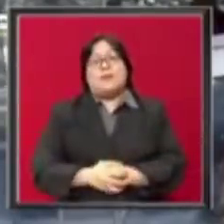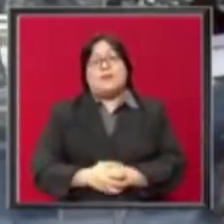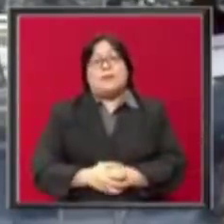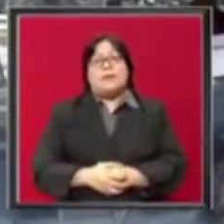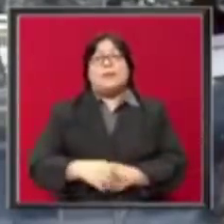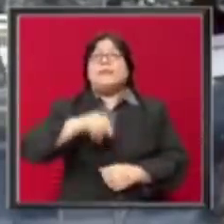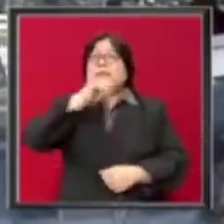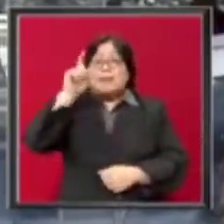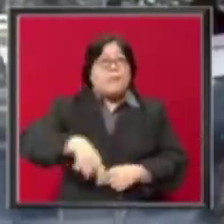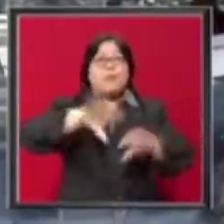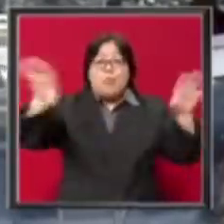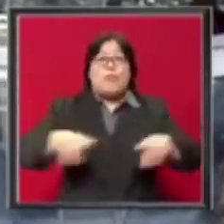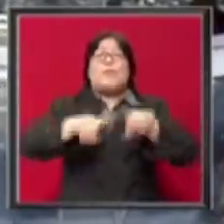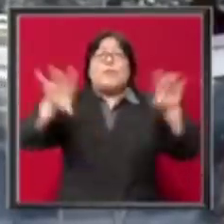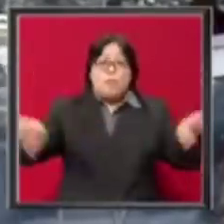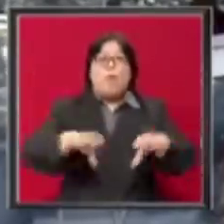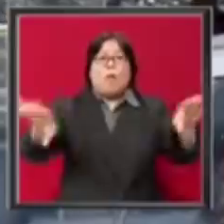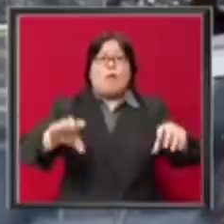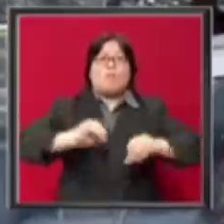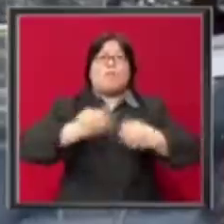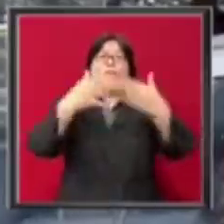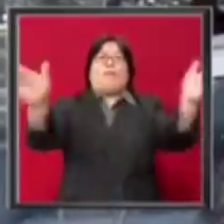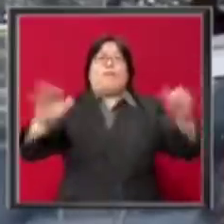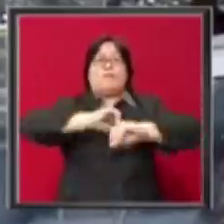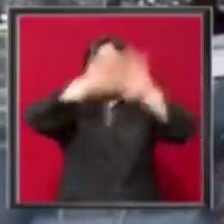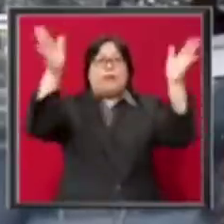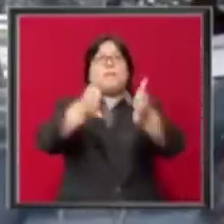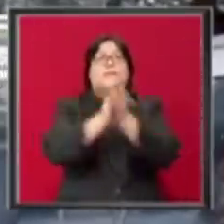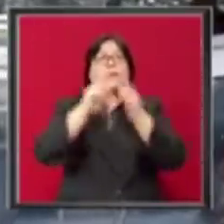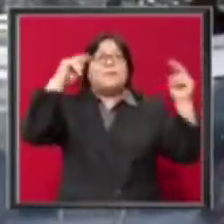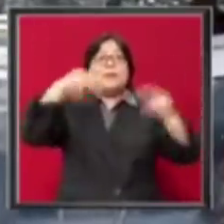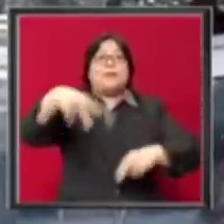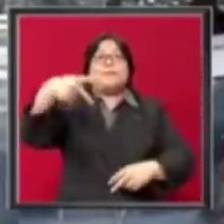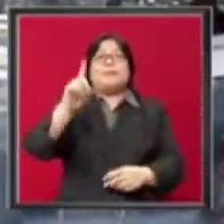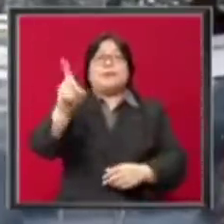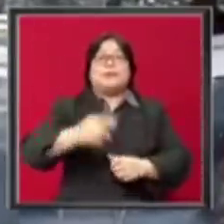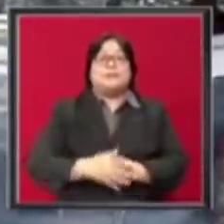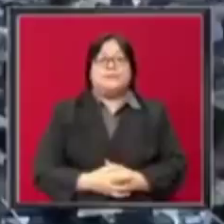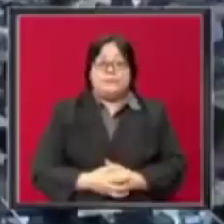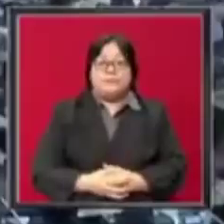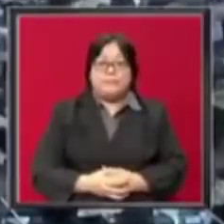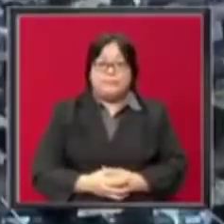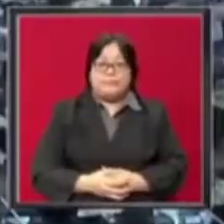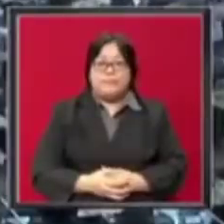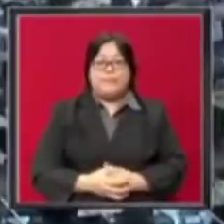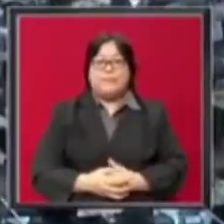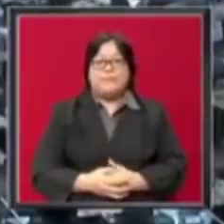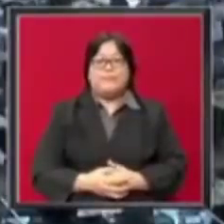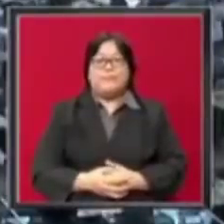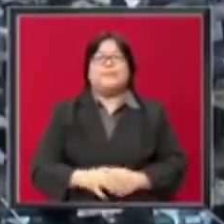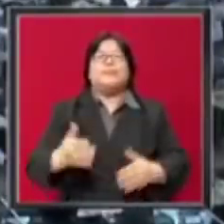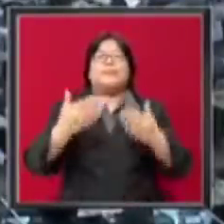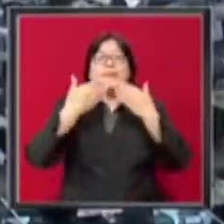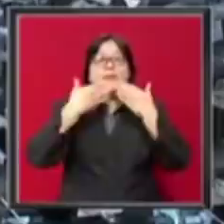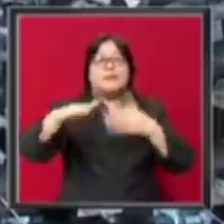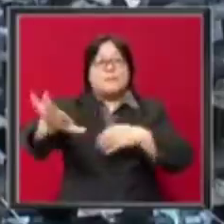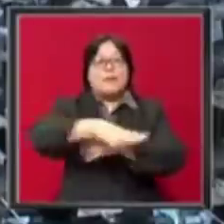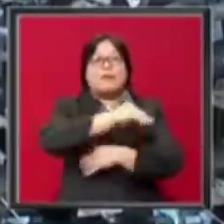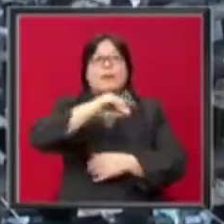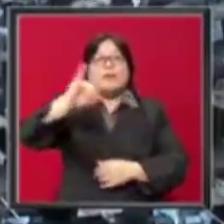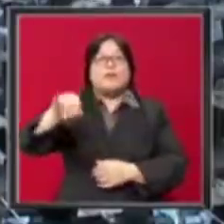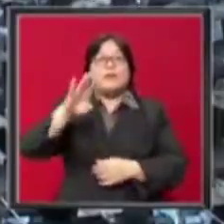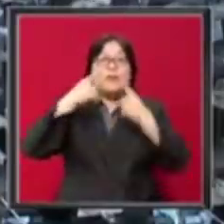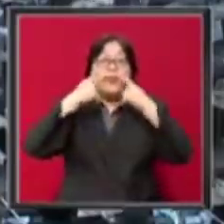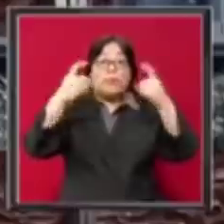yang tak patut dibuat dia buat secara terbuka. Mohon pandangan Pak Dixon. Yalah, Wali Hassan. Terima kasih Lembah Pantai, Johor